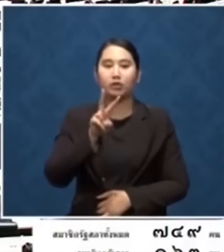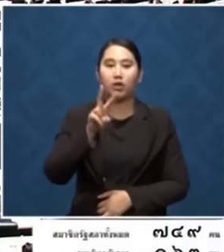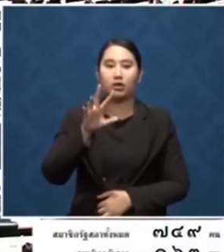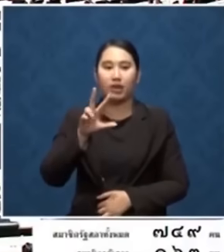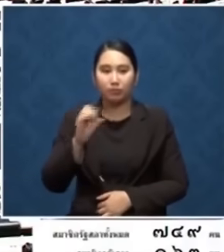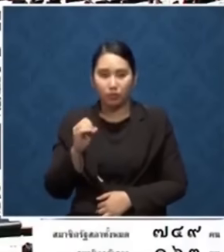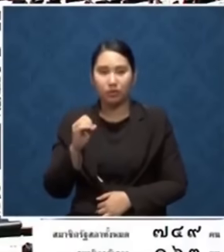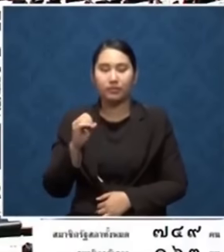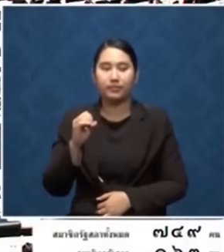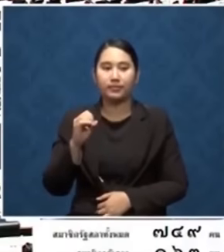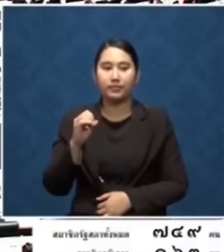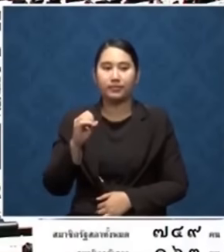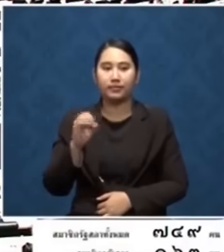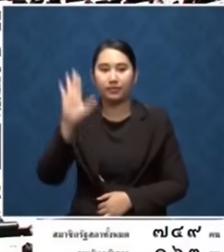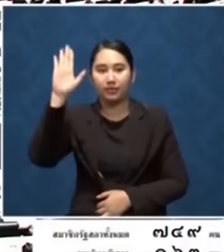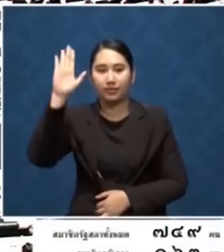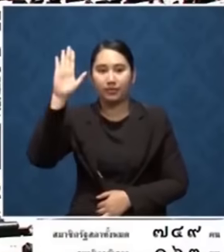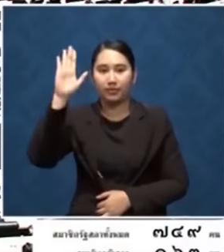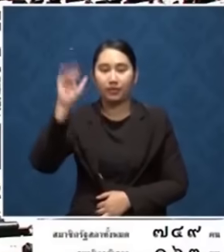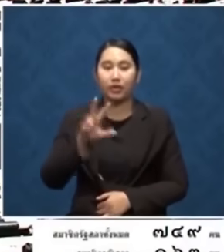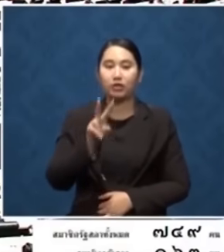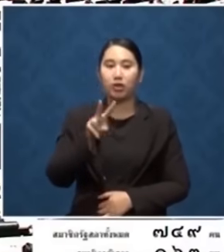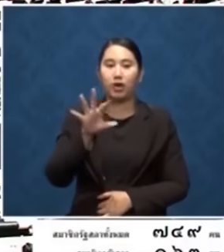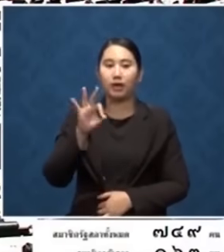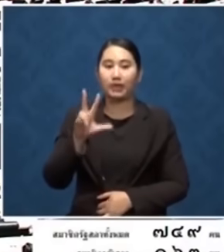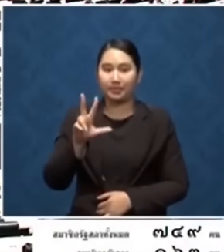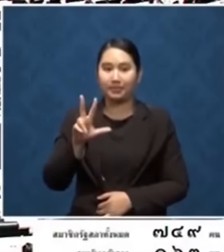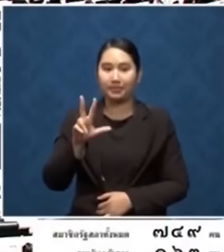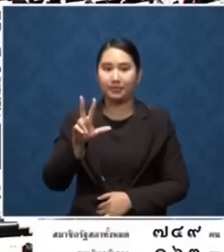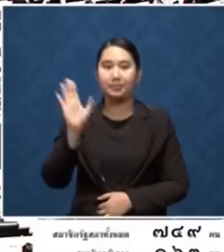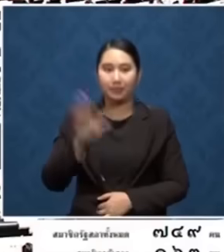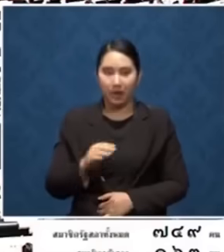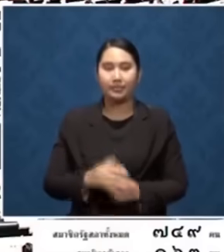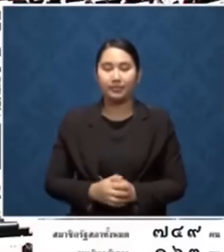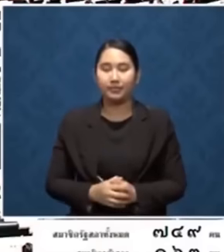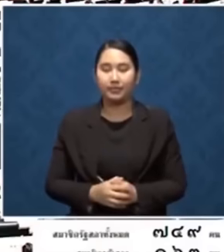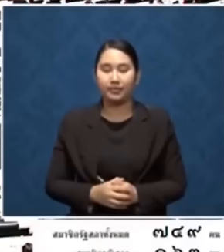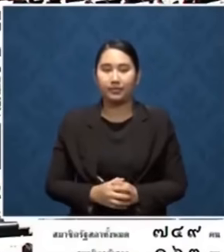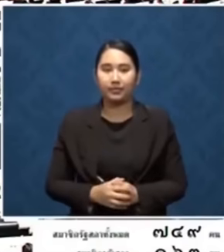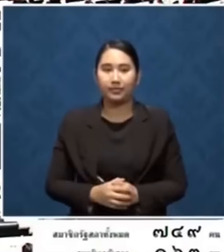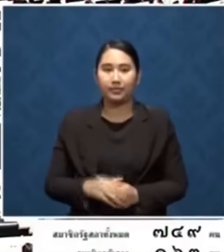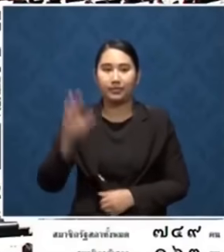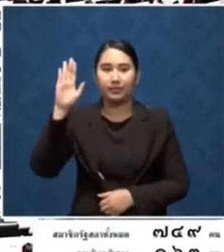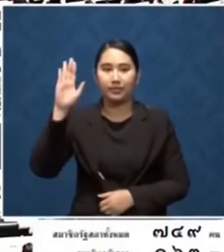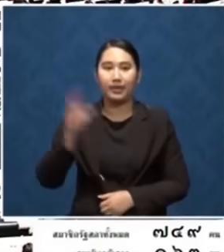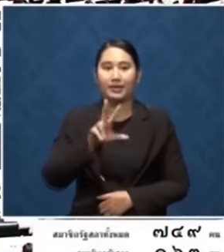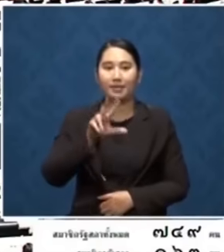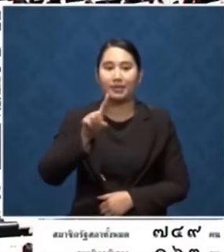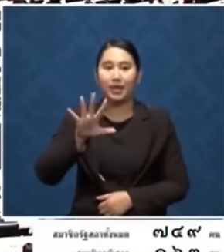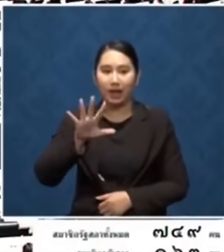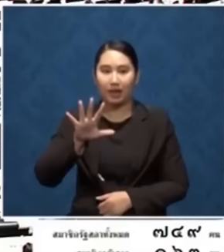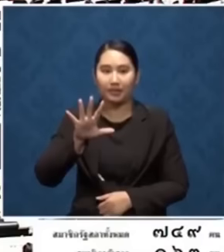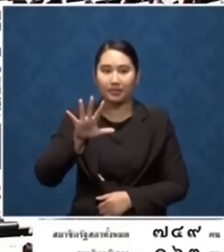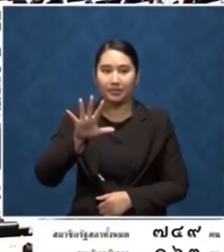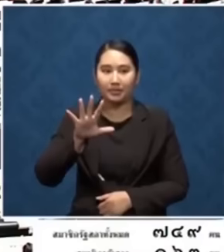โหวตนายกรัฐมนตรีได้ก็จะเป็นการขานชื่อรายบุคคลใช่ไหมคะ750คนนะทั้งหมดอ่ ะ สส500สวอี